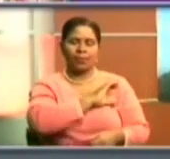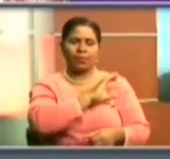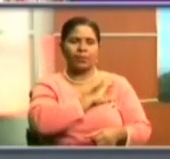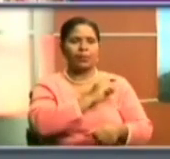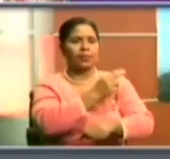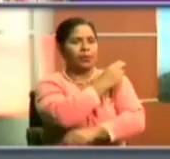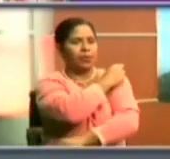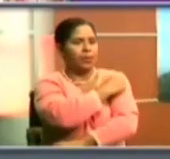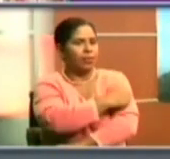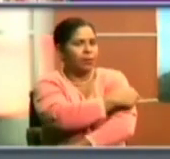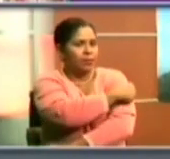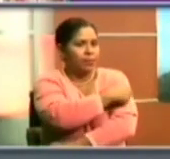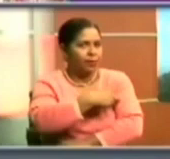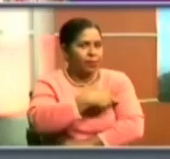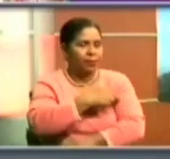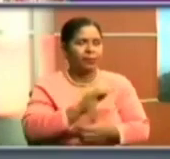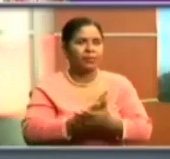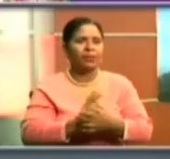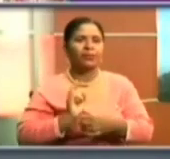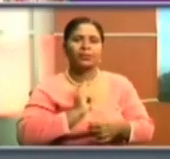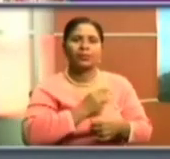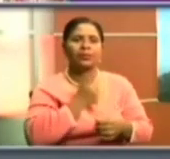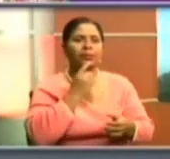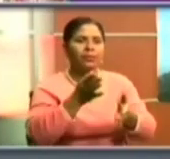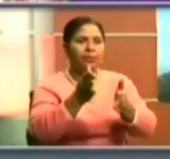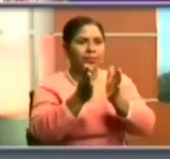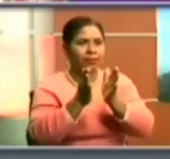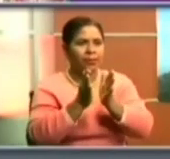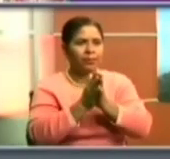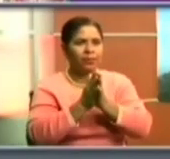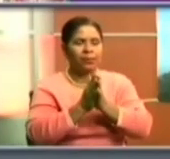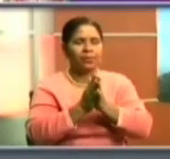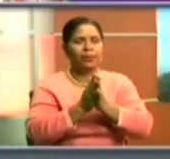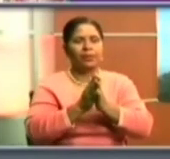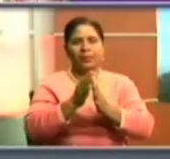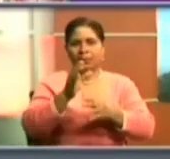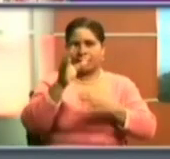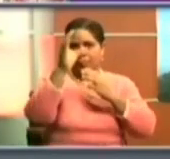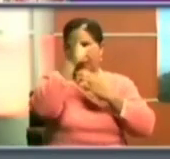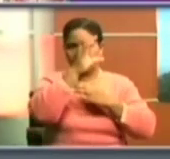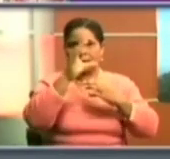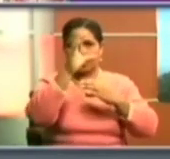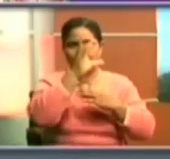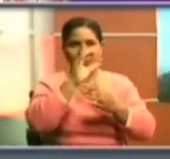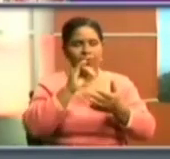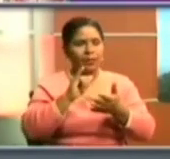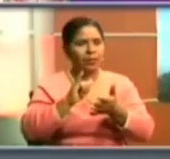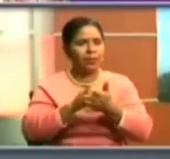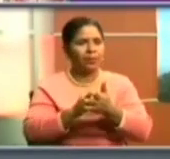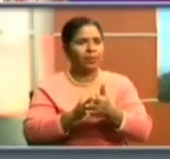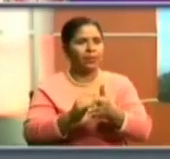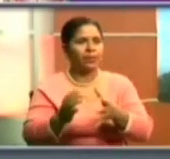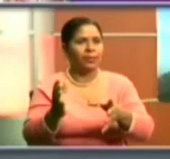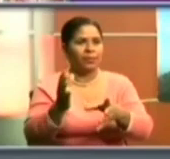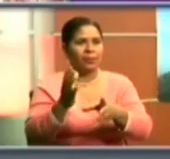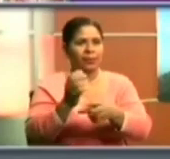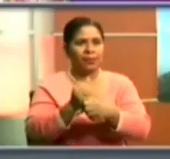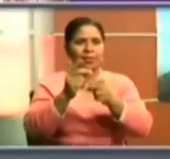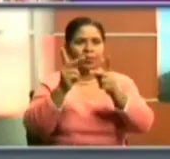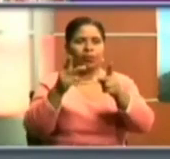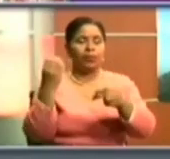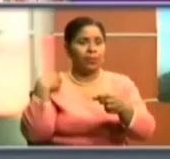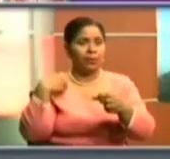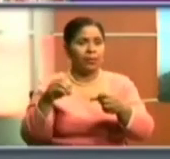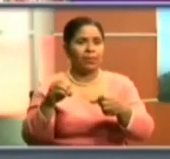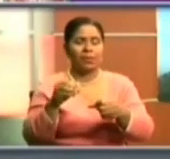l'hôpital, nous demander tout que rechercher au fin de capture les civils armés qui